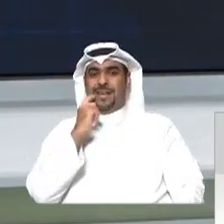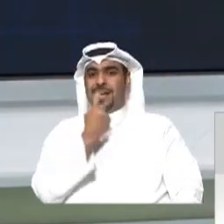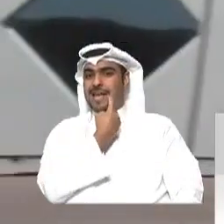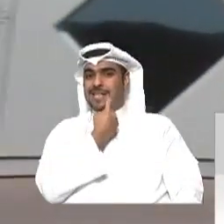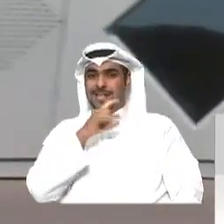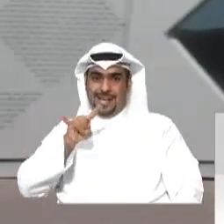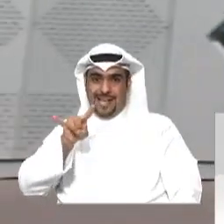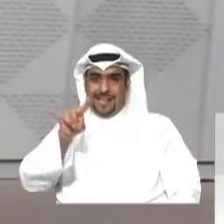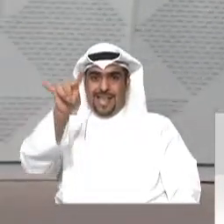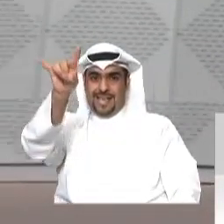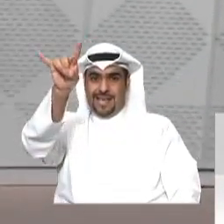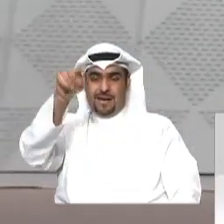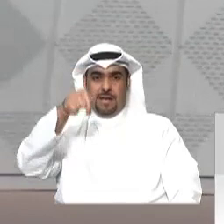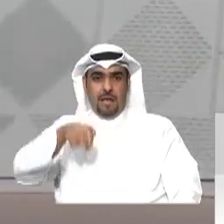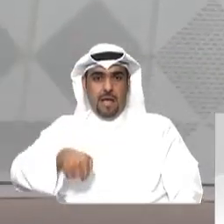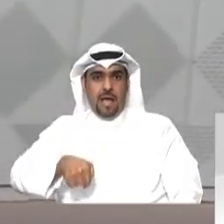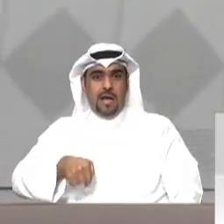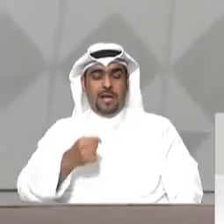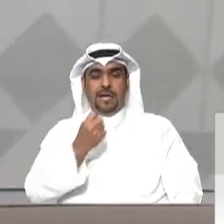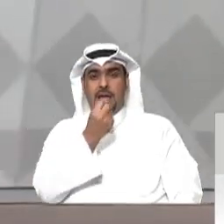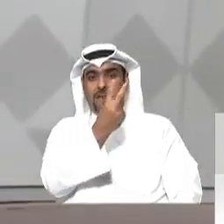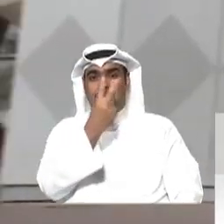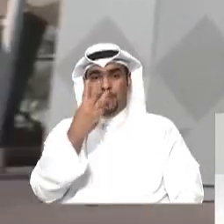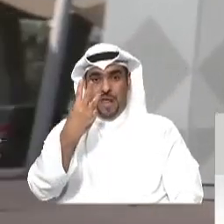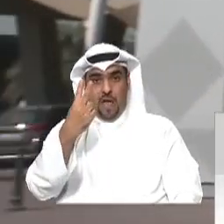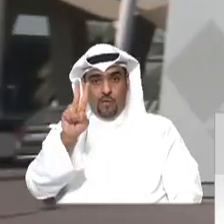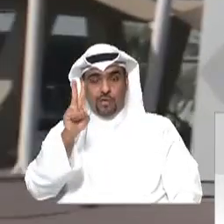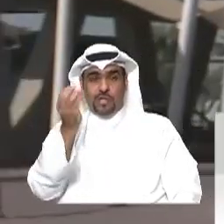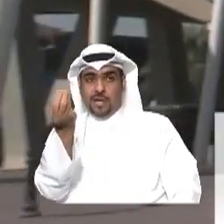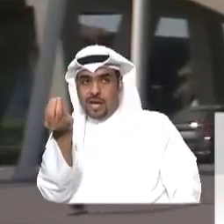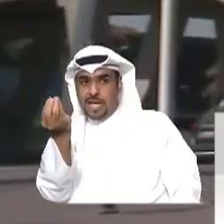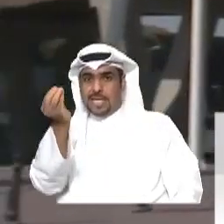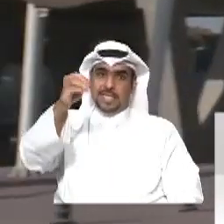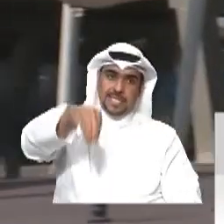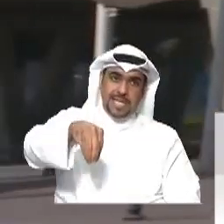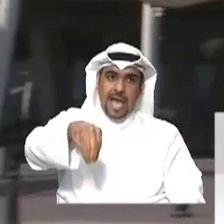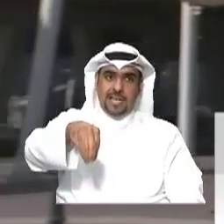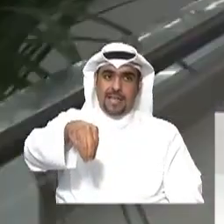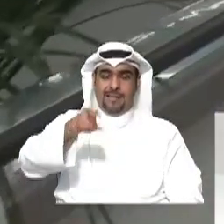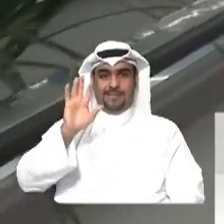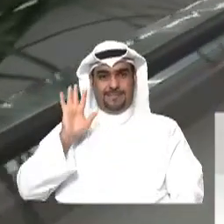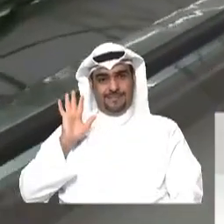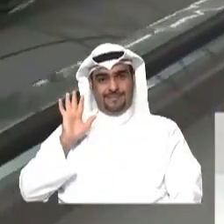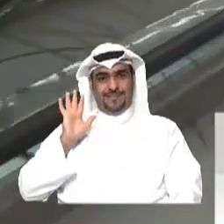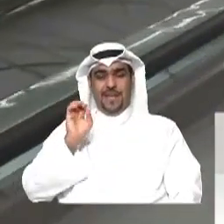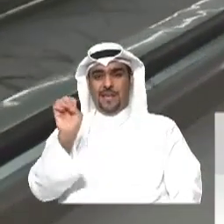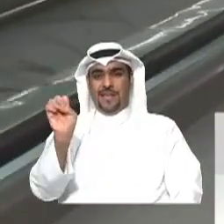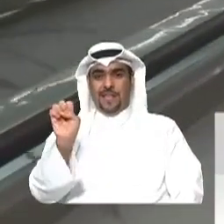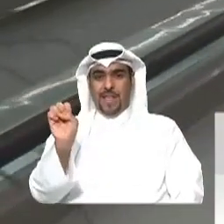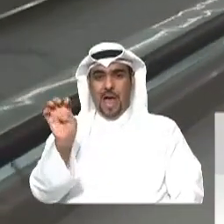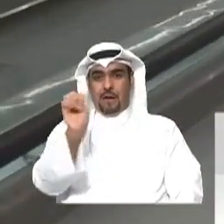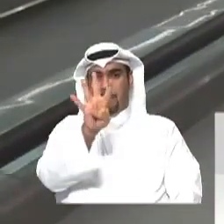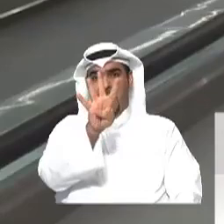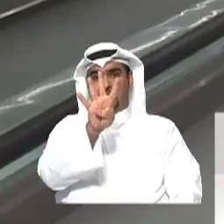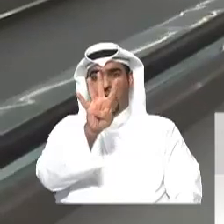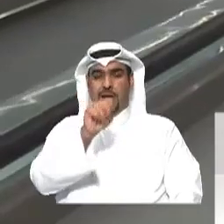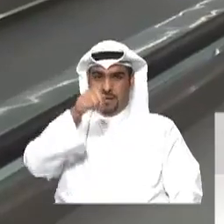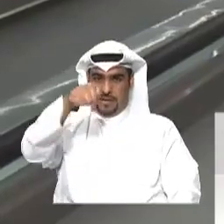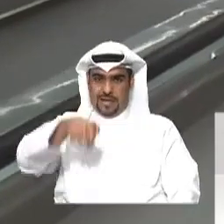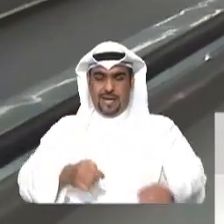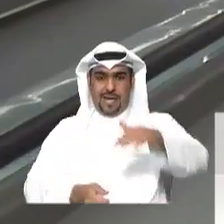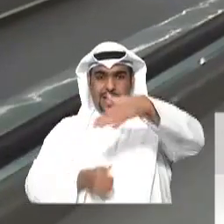بنسبه 24% خلال الربع الاول من العام الجاري ووفقا لرئيس مجلس الاداره علي الدخان